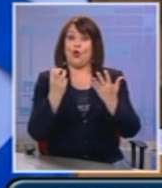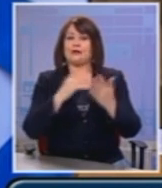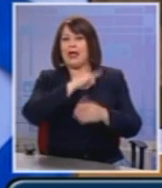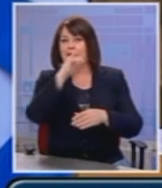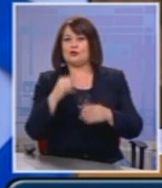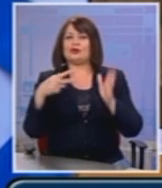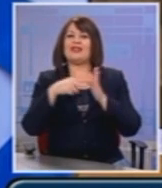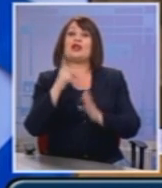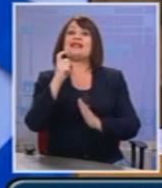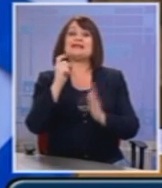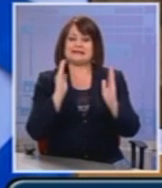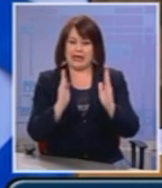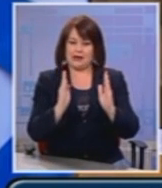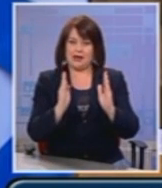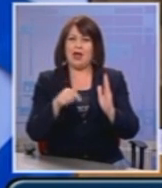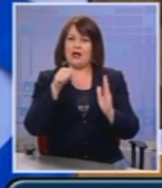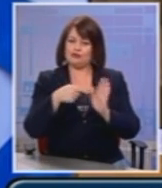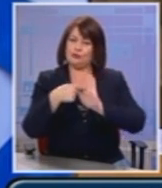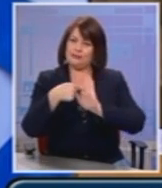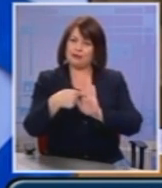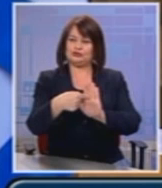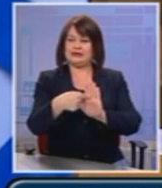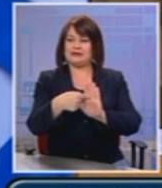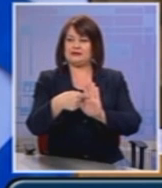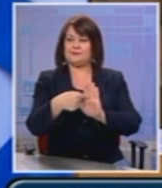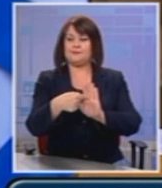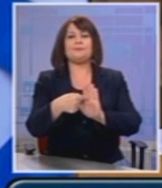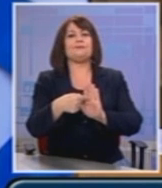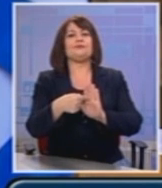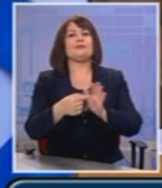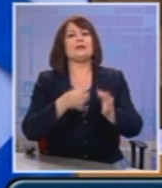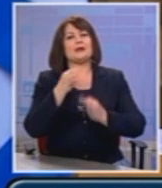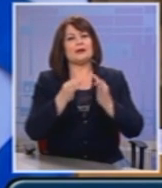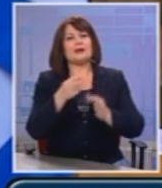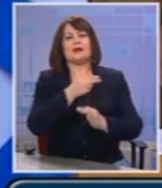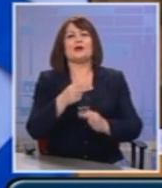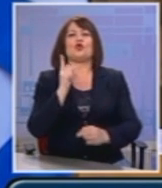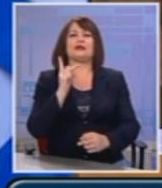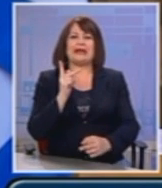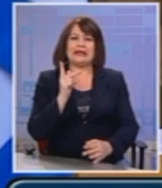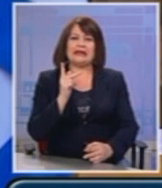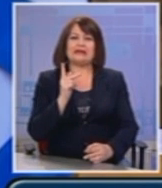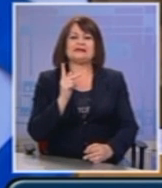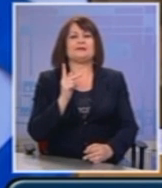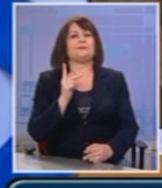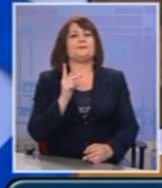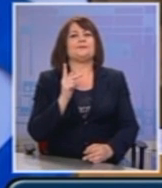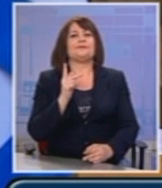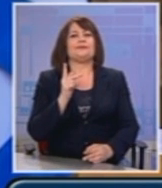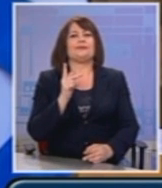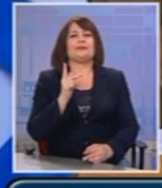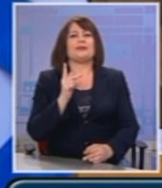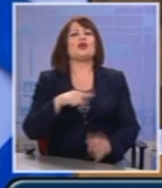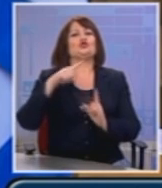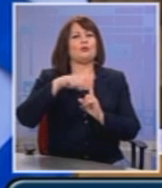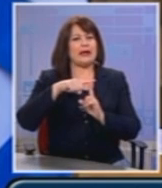2010 αυτό μας παρουσίασαν ο κύριος θανάσης κονταργύρης και ο κύριος σταύρος